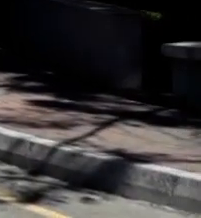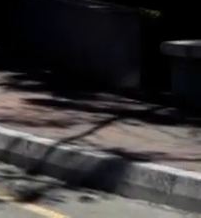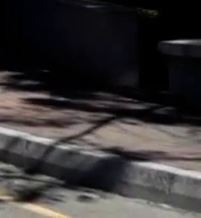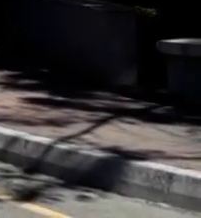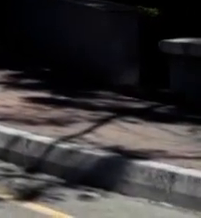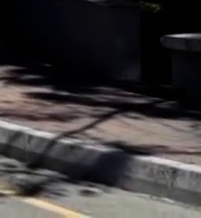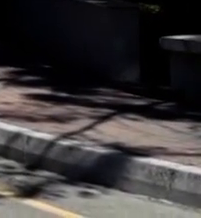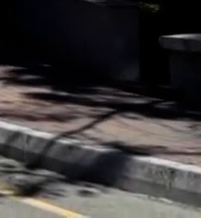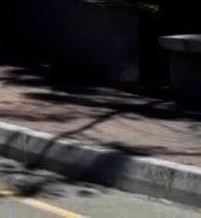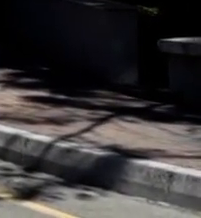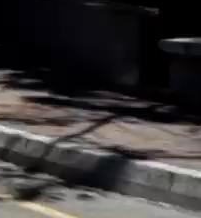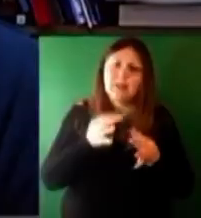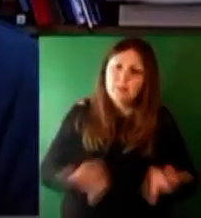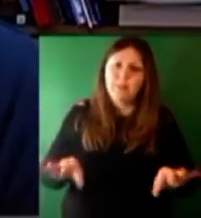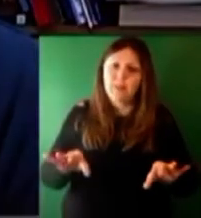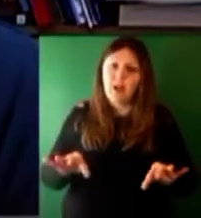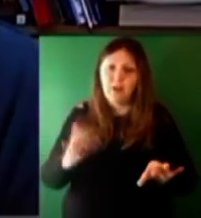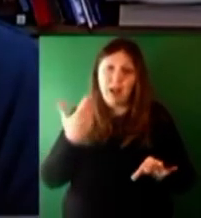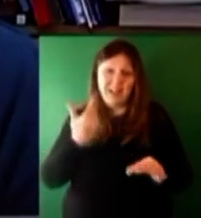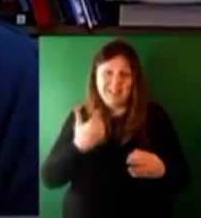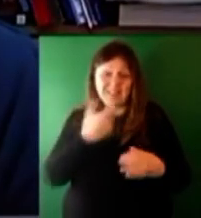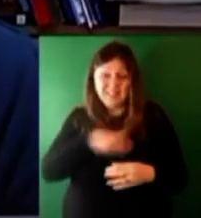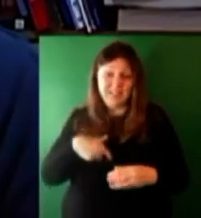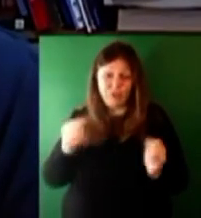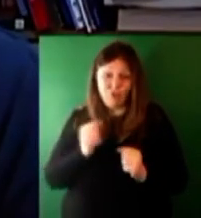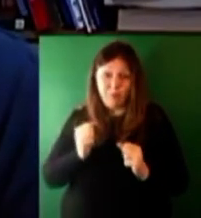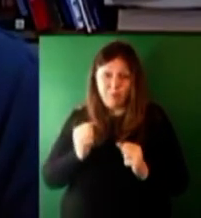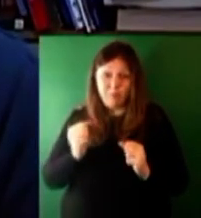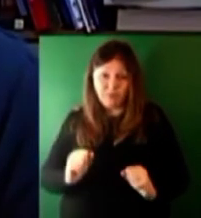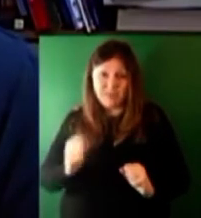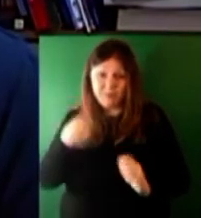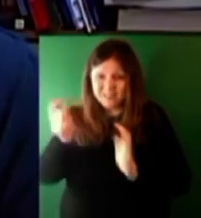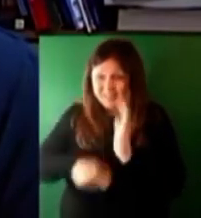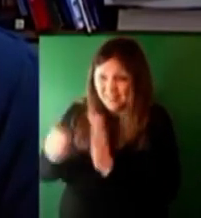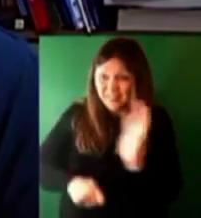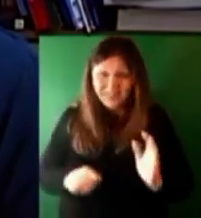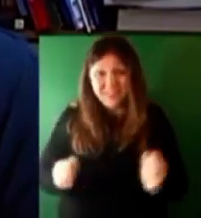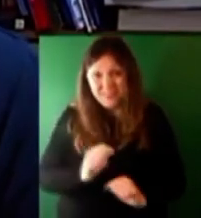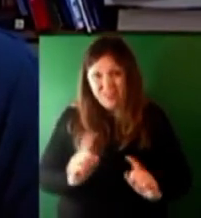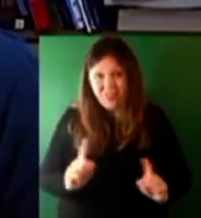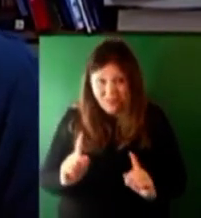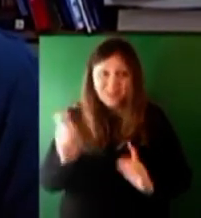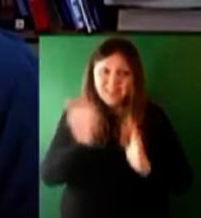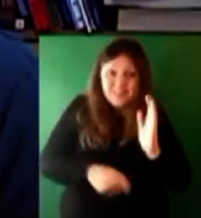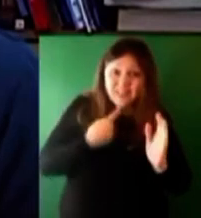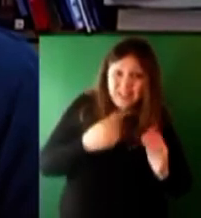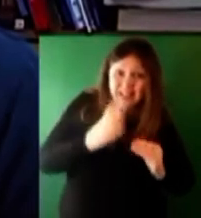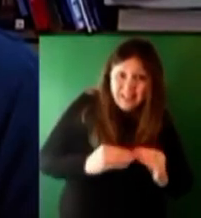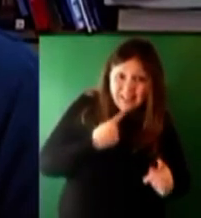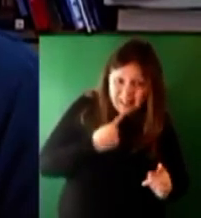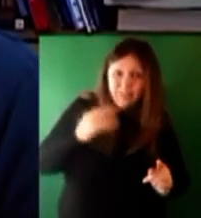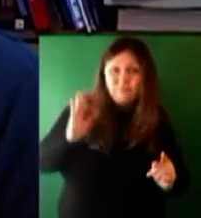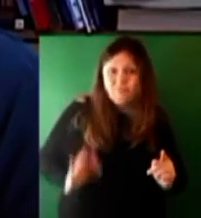al di fuori della propria famiglia per evitare possibili contagi il presidente della regione puglia michele emiliano